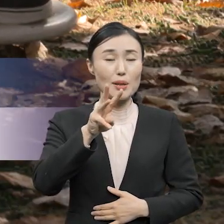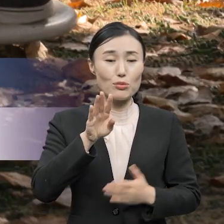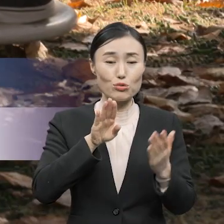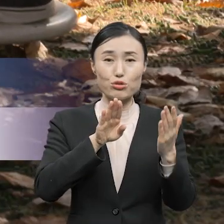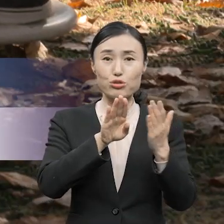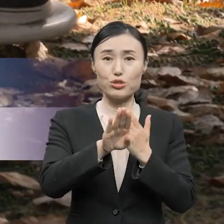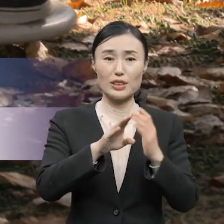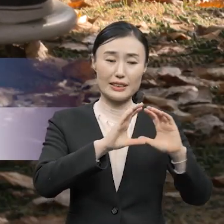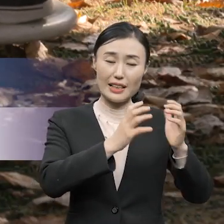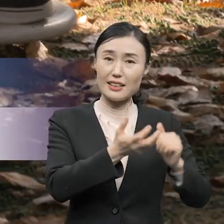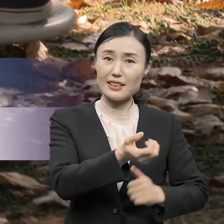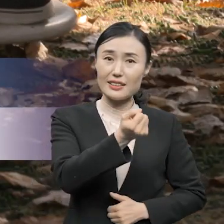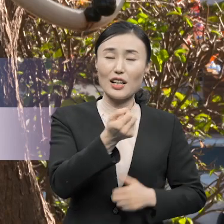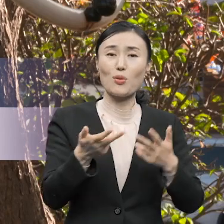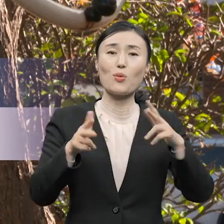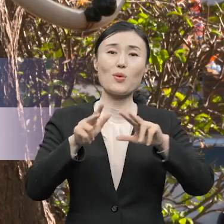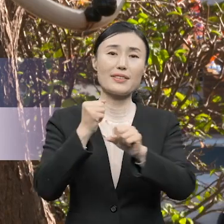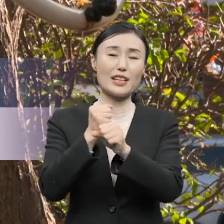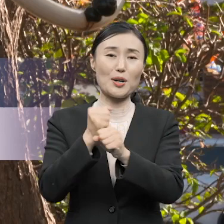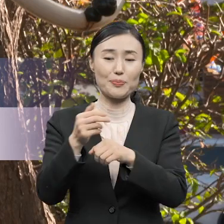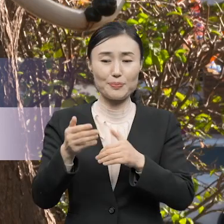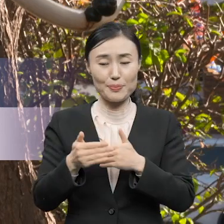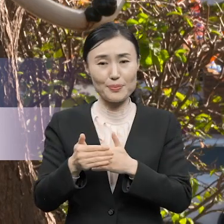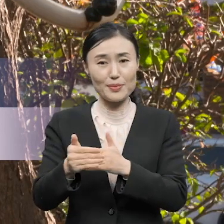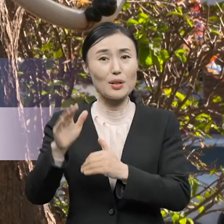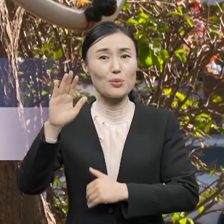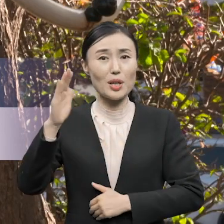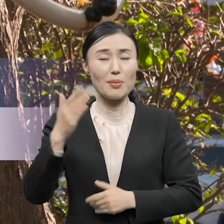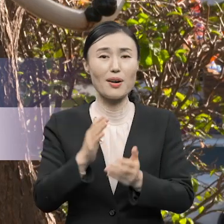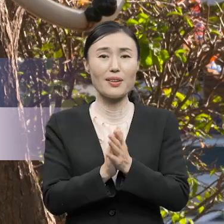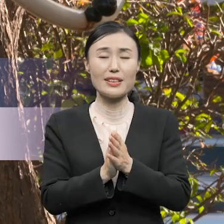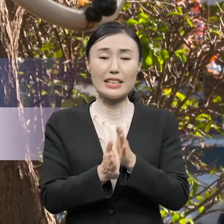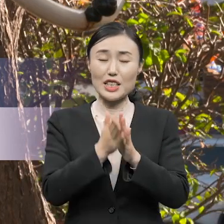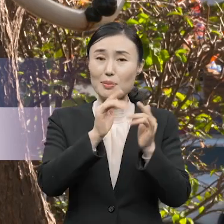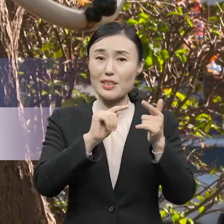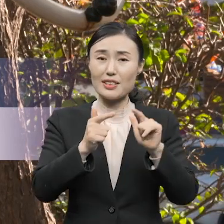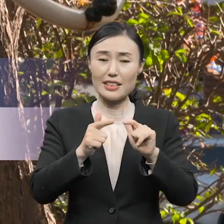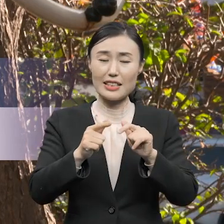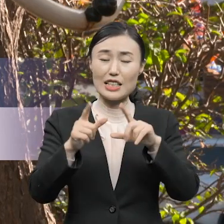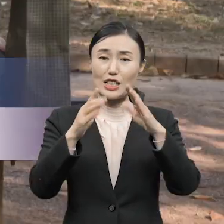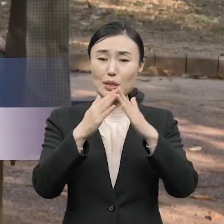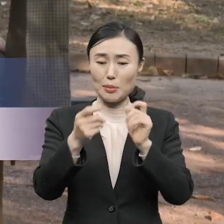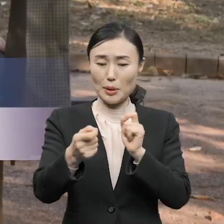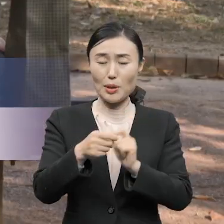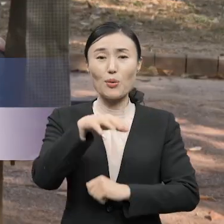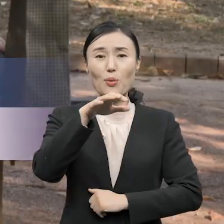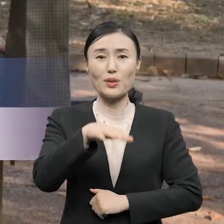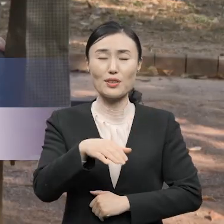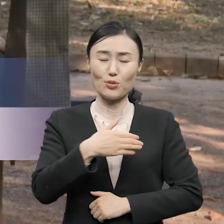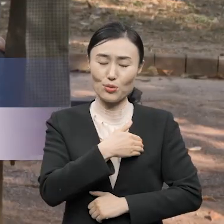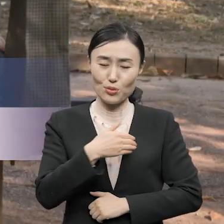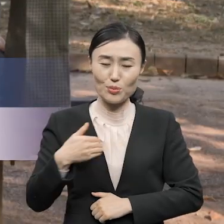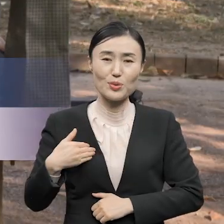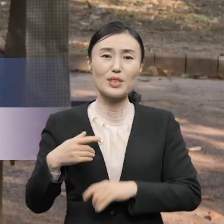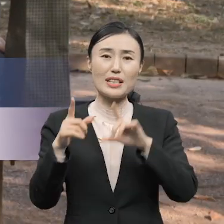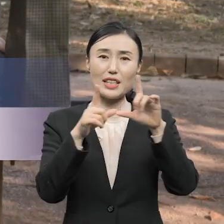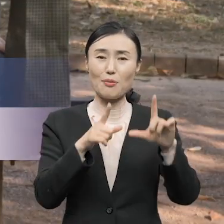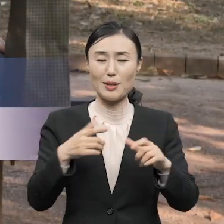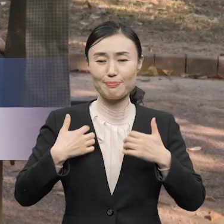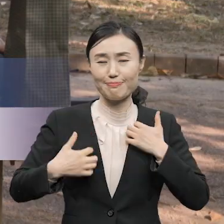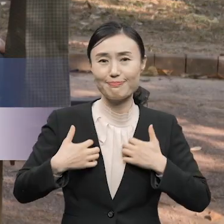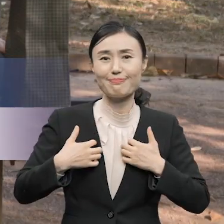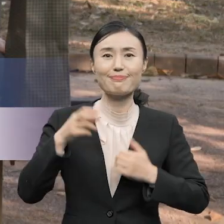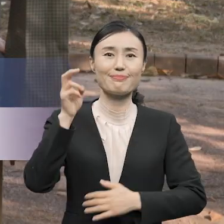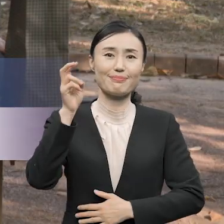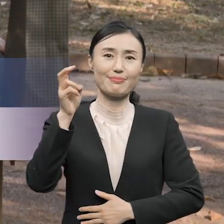2023년 이후 재정공원 조성이 완료되면 시민들이 생활권역에서 충분한 여가생활을 누릴 수 있을 것으로